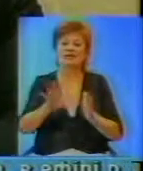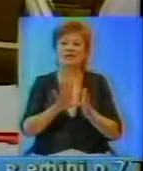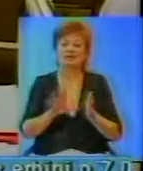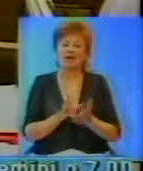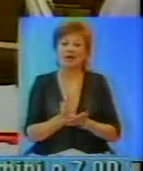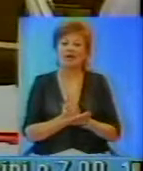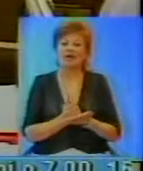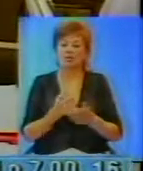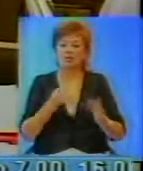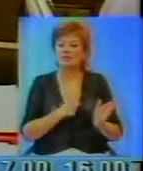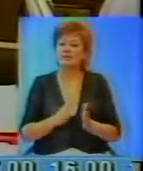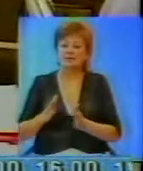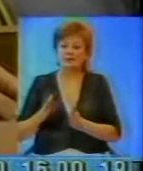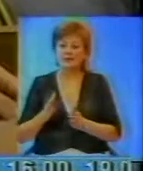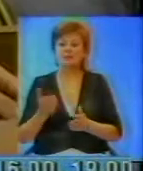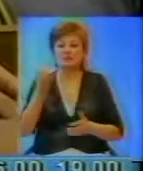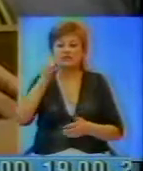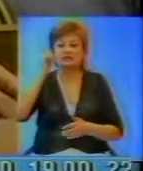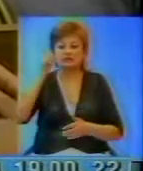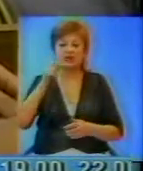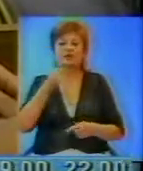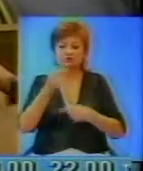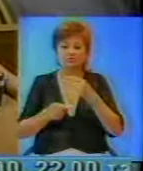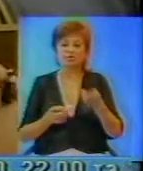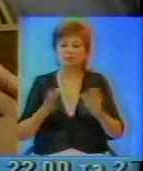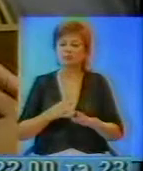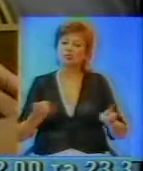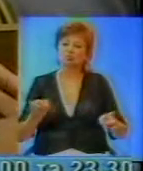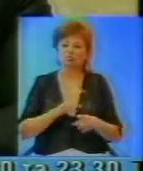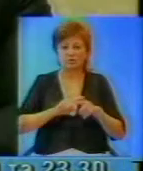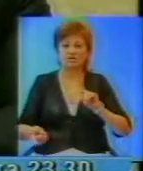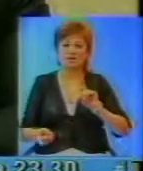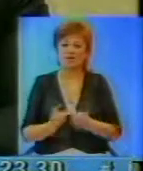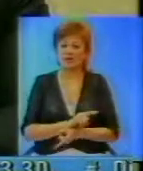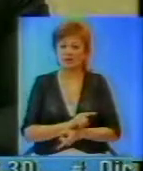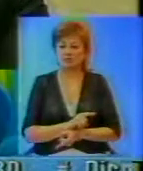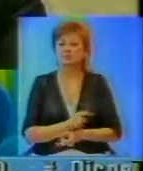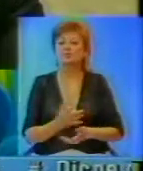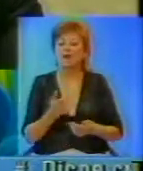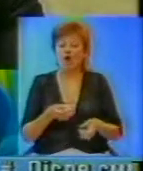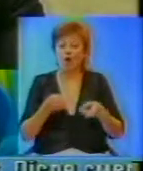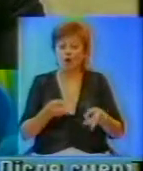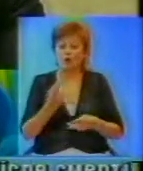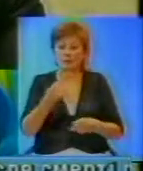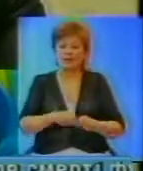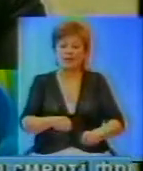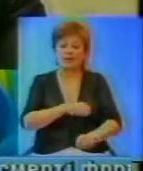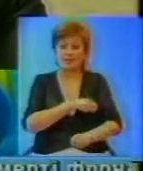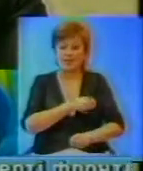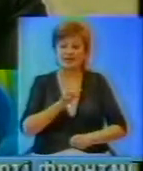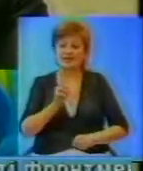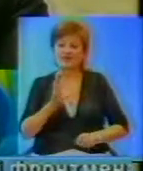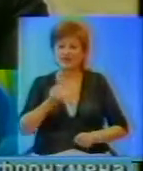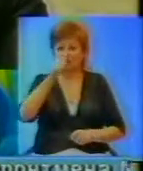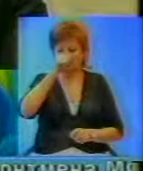країни. Застаріле обладнання, що залишилося у спадок, потребує термінової заміни. На отопление 1 метра квадратного в месяц мы